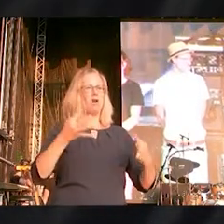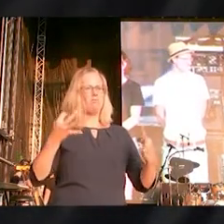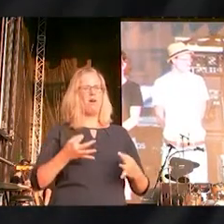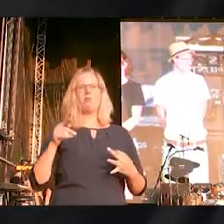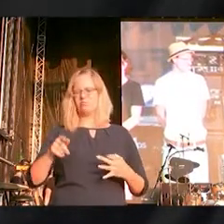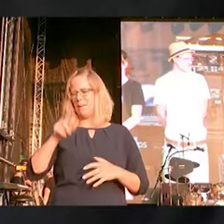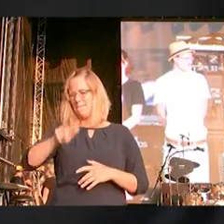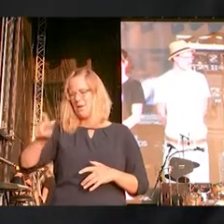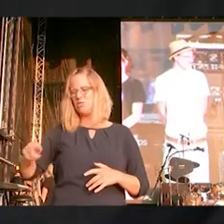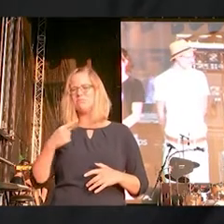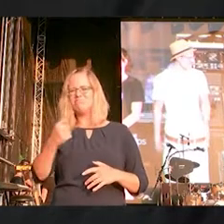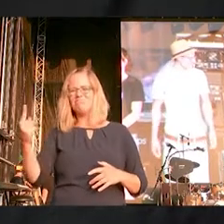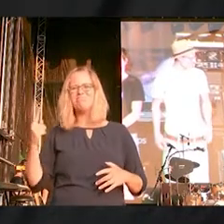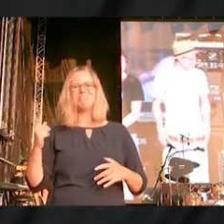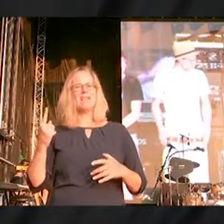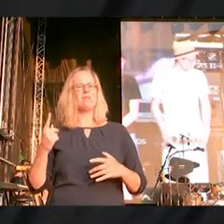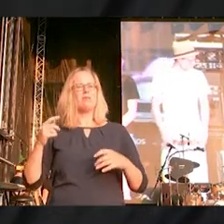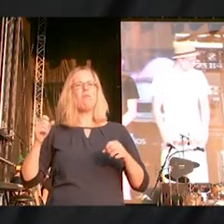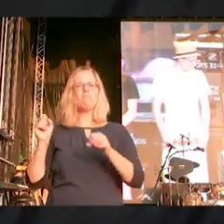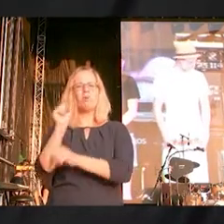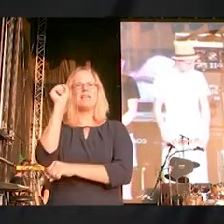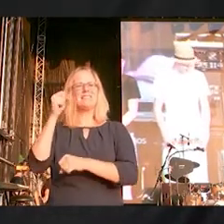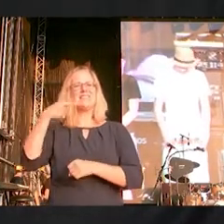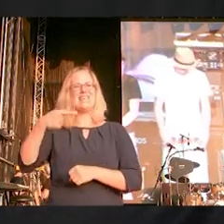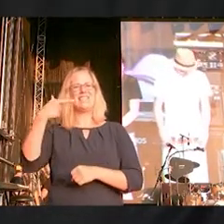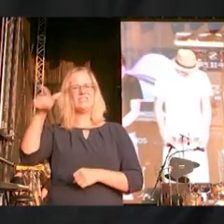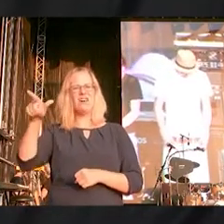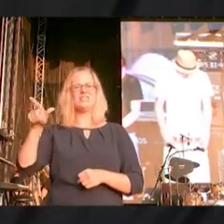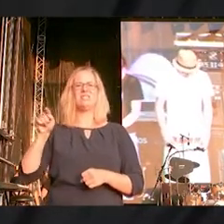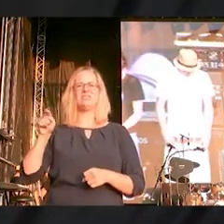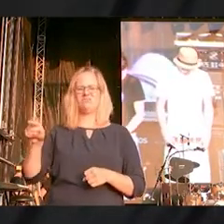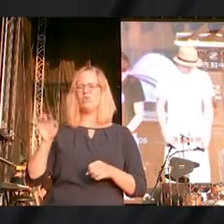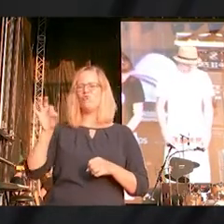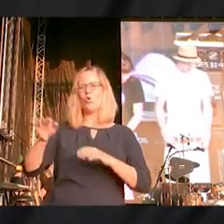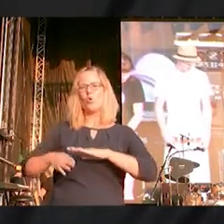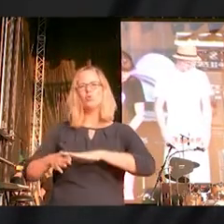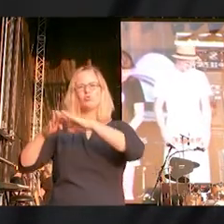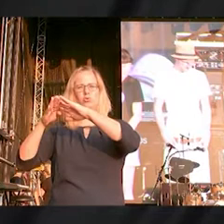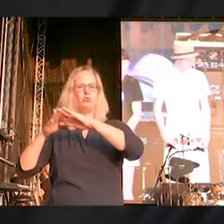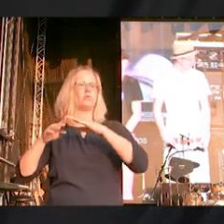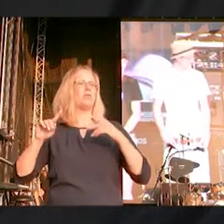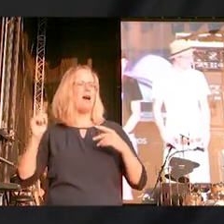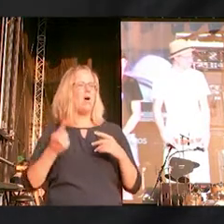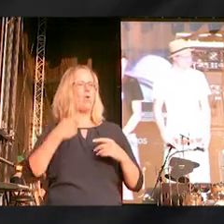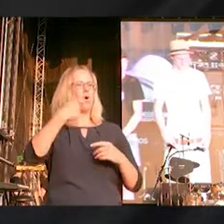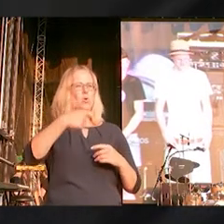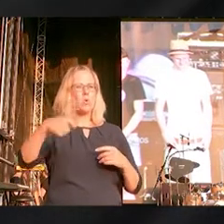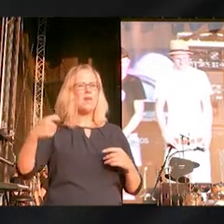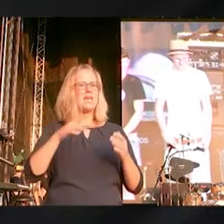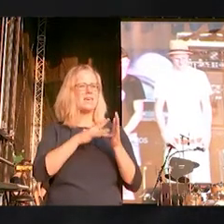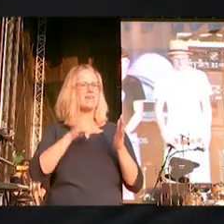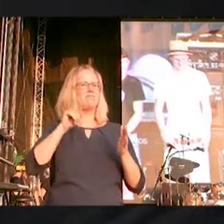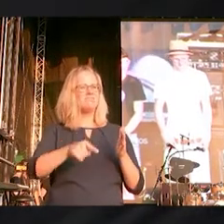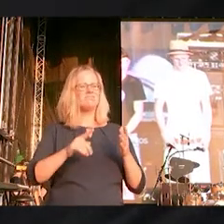G20 protestieren, indem wir einen Anwaltsnotdienst machen. Wir haben ganz wundervolle Kolleginnen und Kollegen, die sich jeden Tag ins Asyl- und